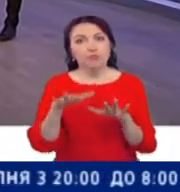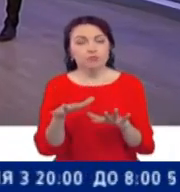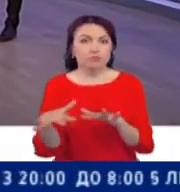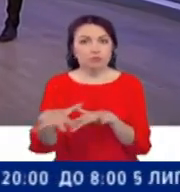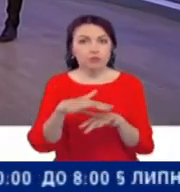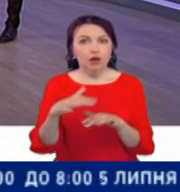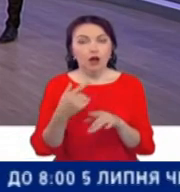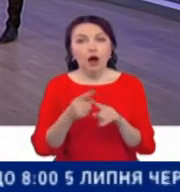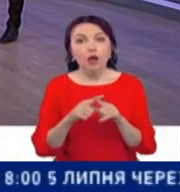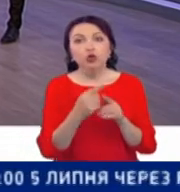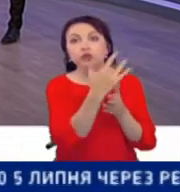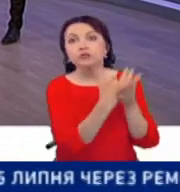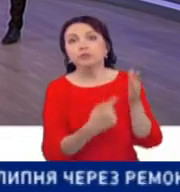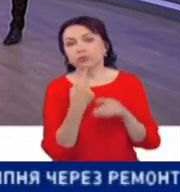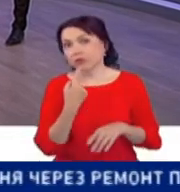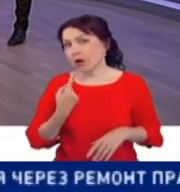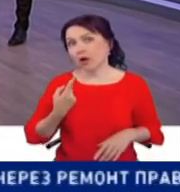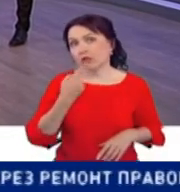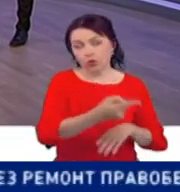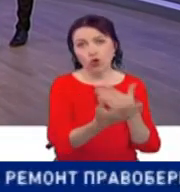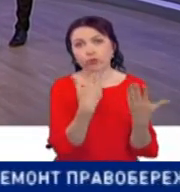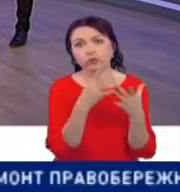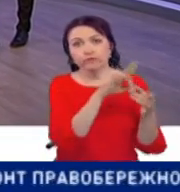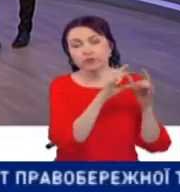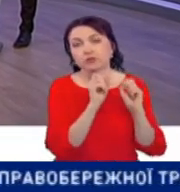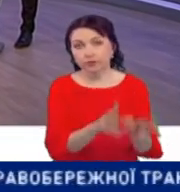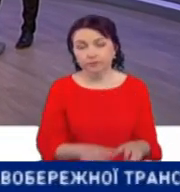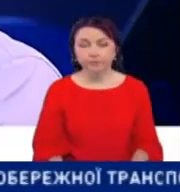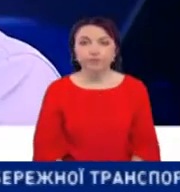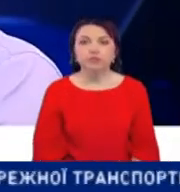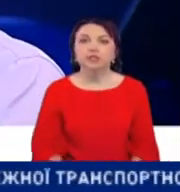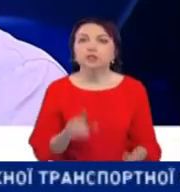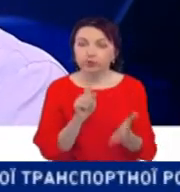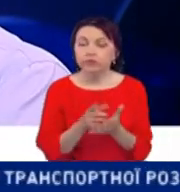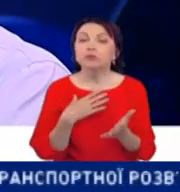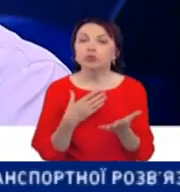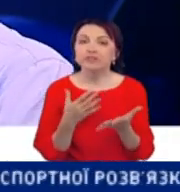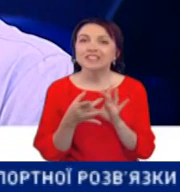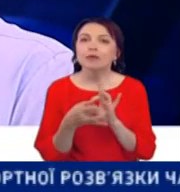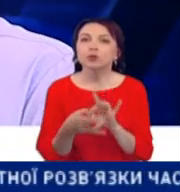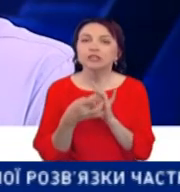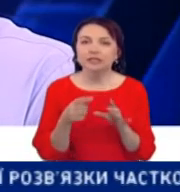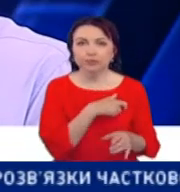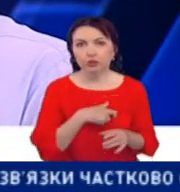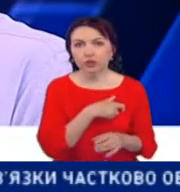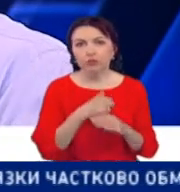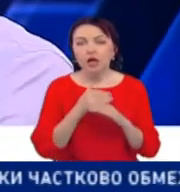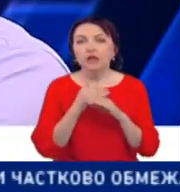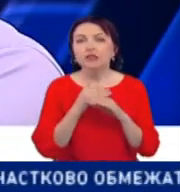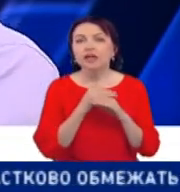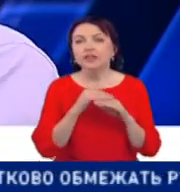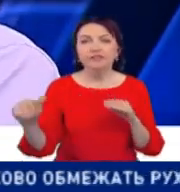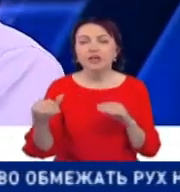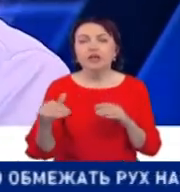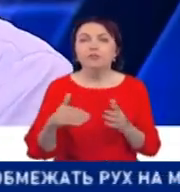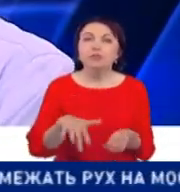А якщо він в списку, як? Це прошу? Повинна бути така фундаментальна форма взаємодії з депутатами. Тобто на рівні місцевих виборів, хоч на